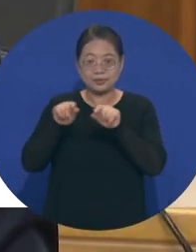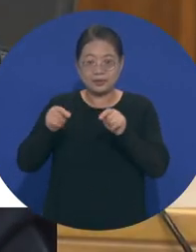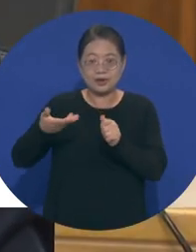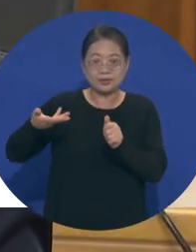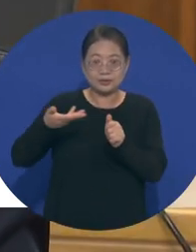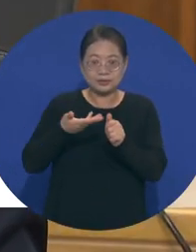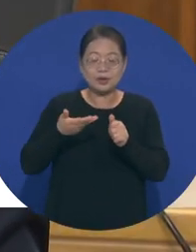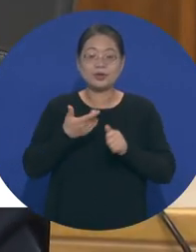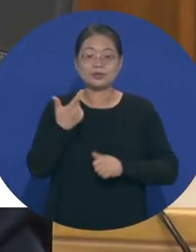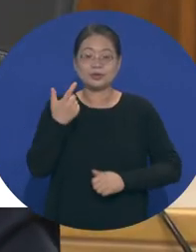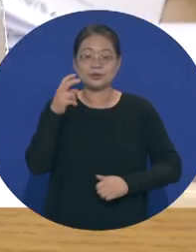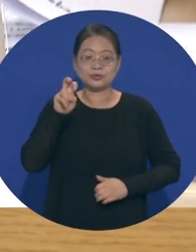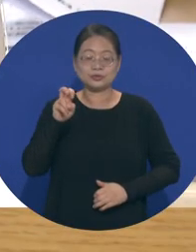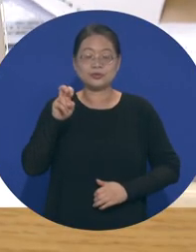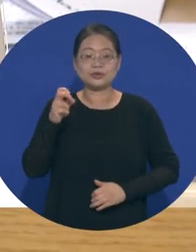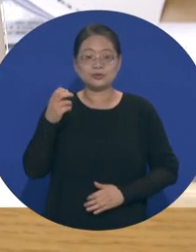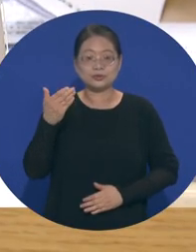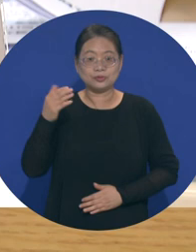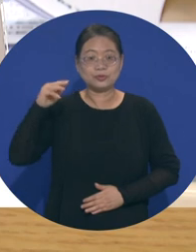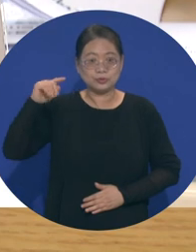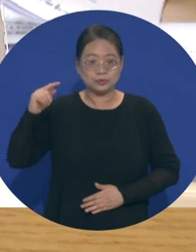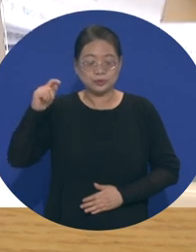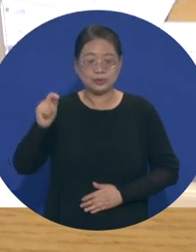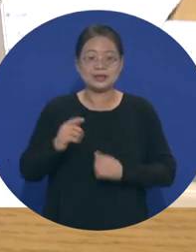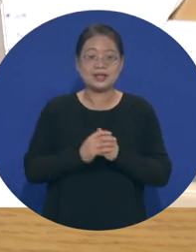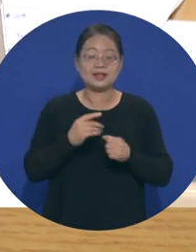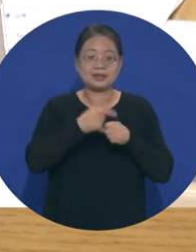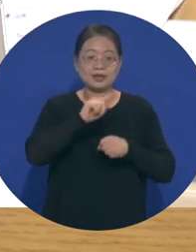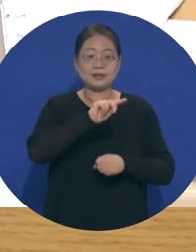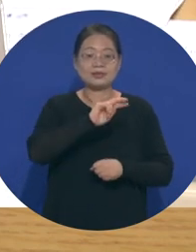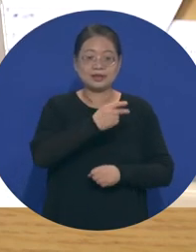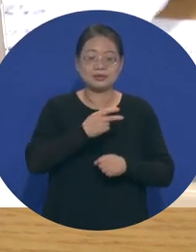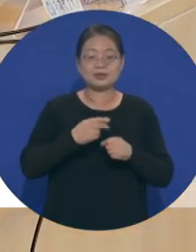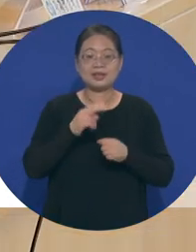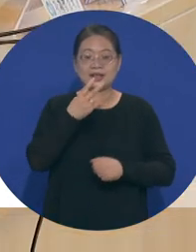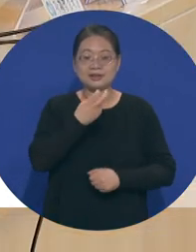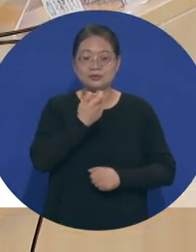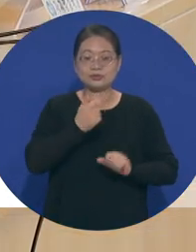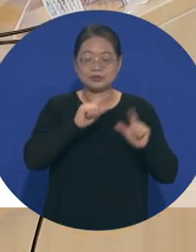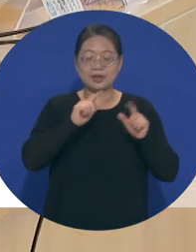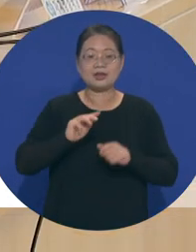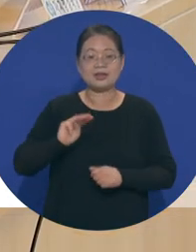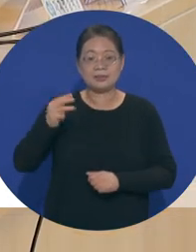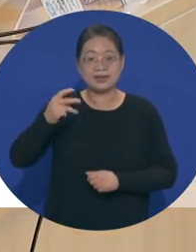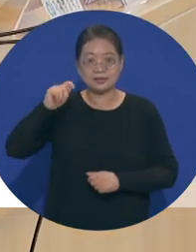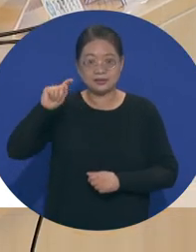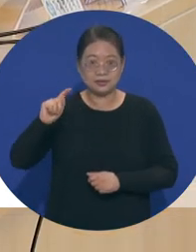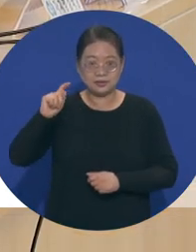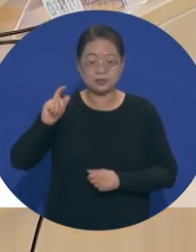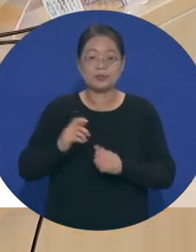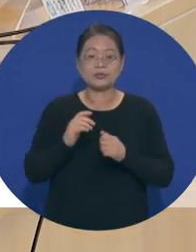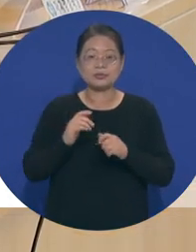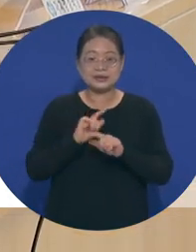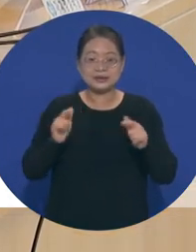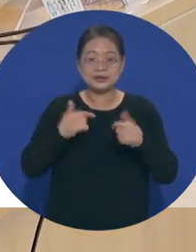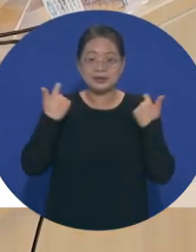현재 69톤 내년 200톤 2026년 300톤 등 해마다 100톤